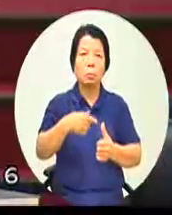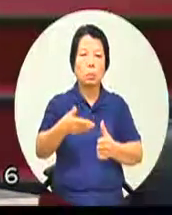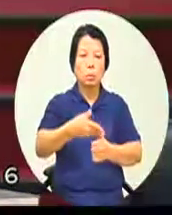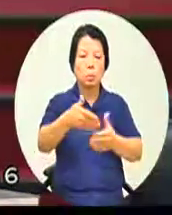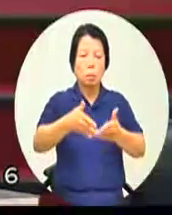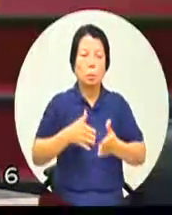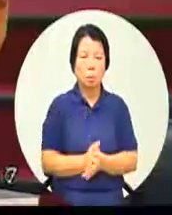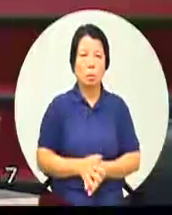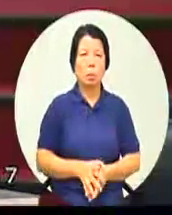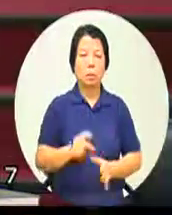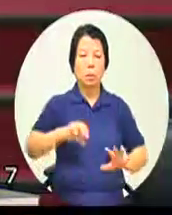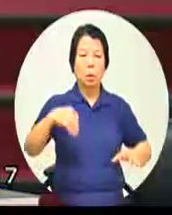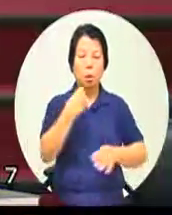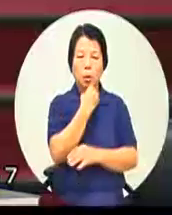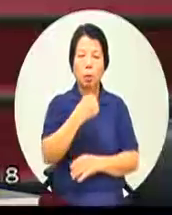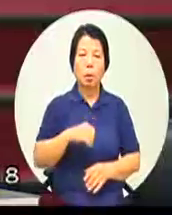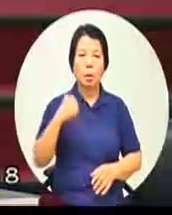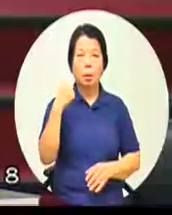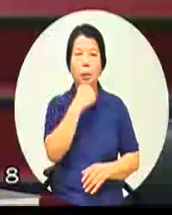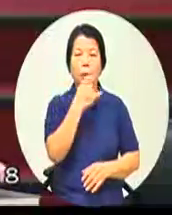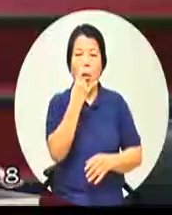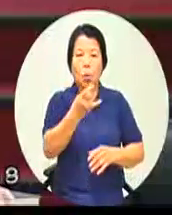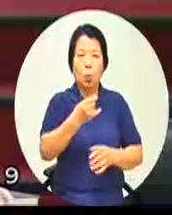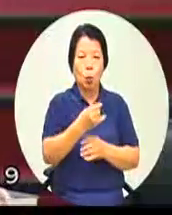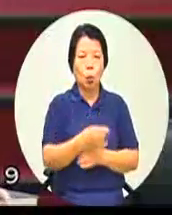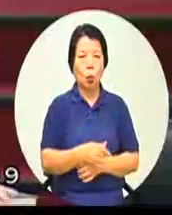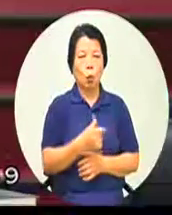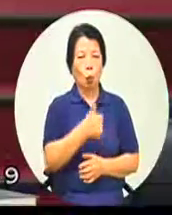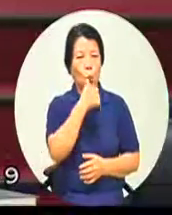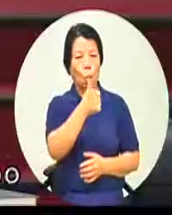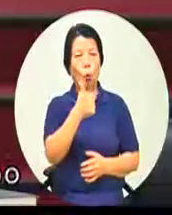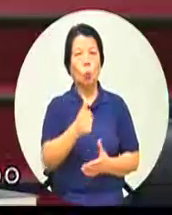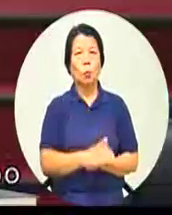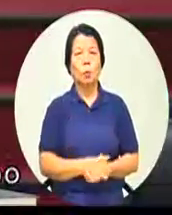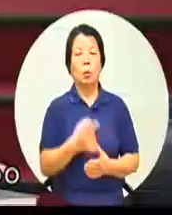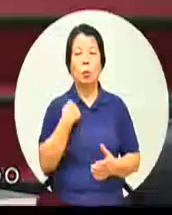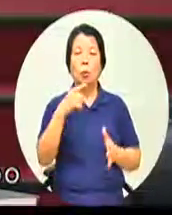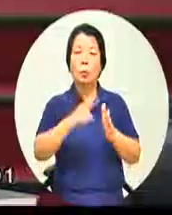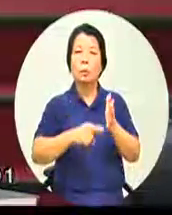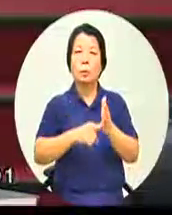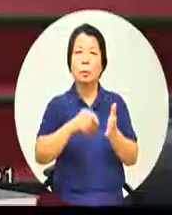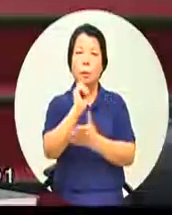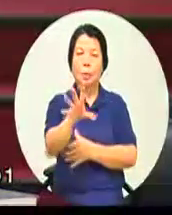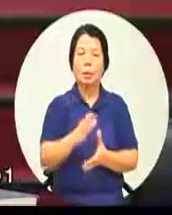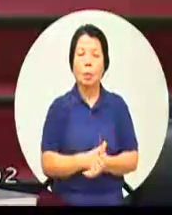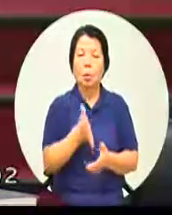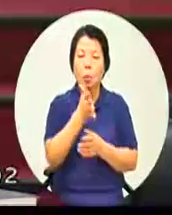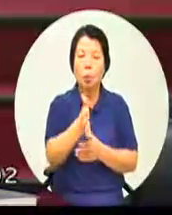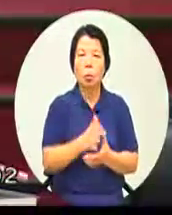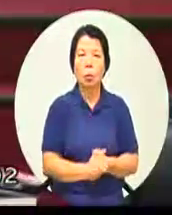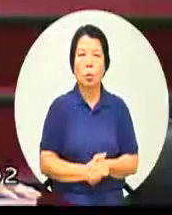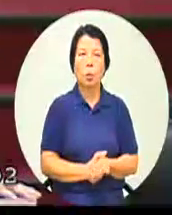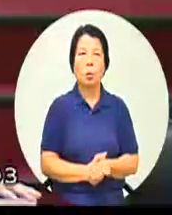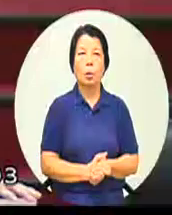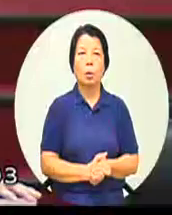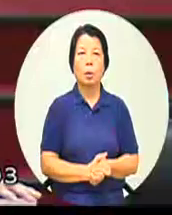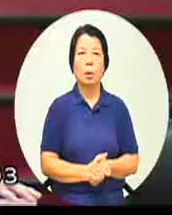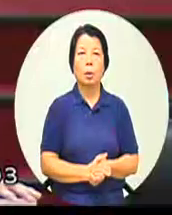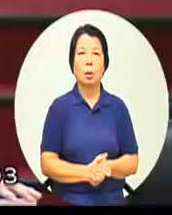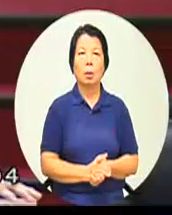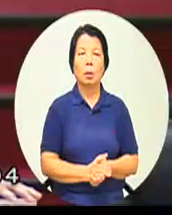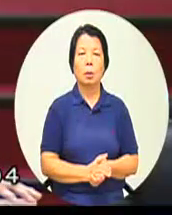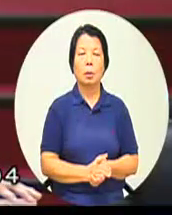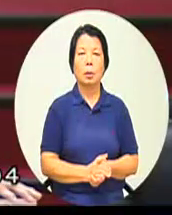加强，台湾咧作祟嘛，吼。台湾的非常水的，来，我简单就剩一分钟问你，阿哥是啥物人啊？阿哥